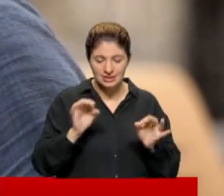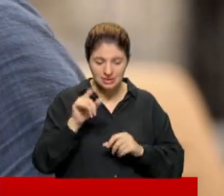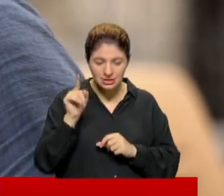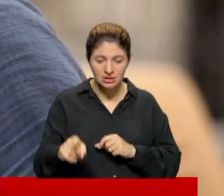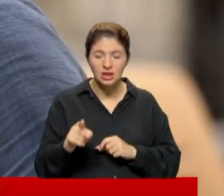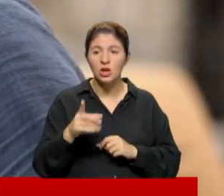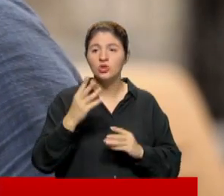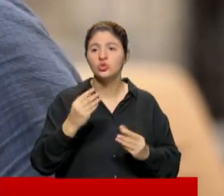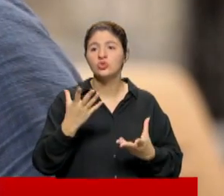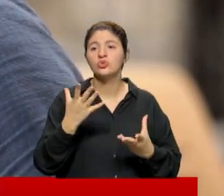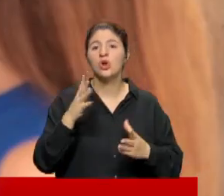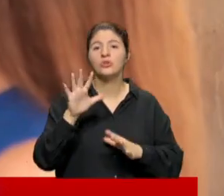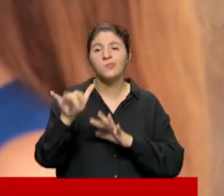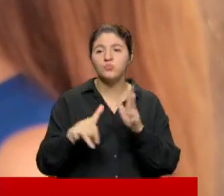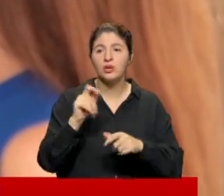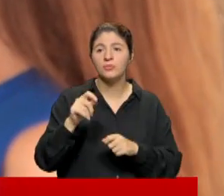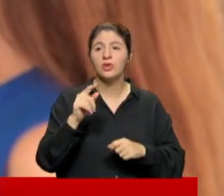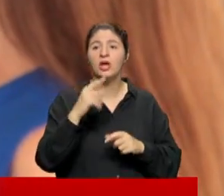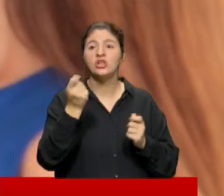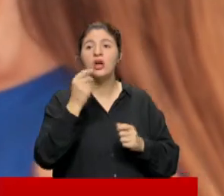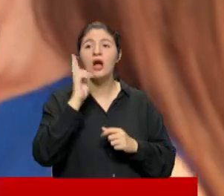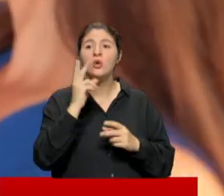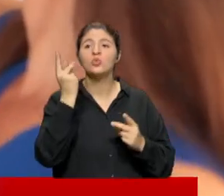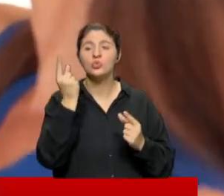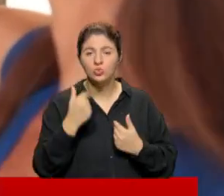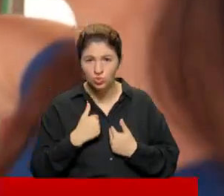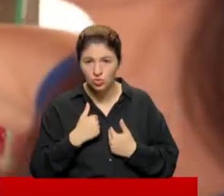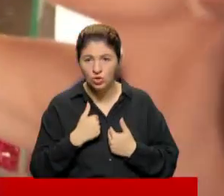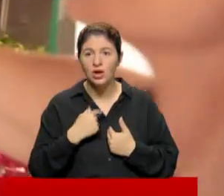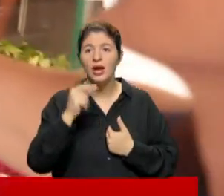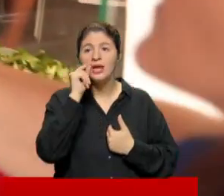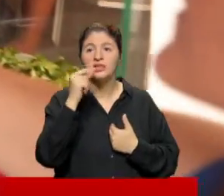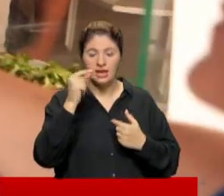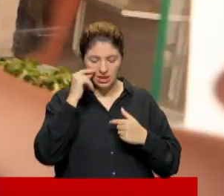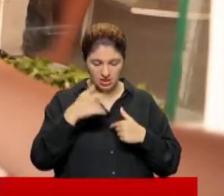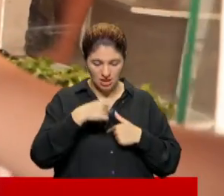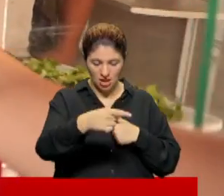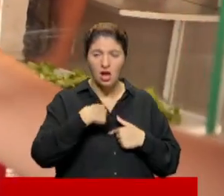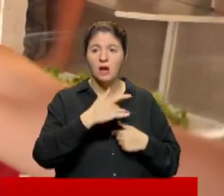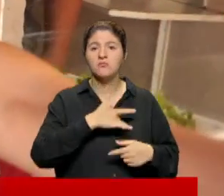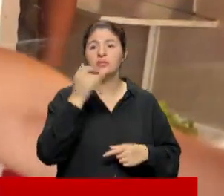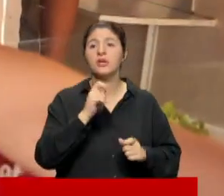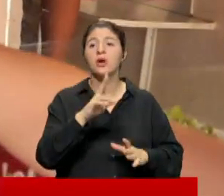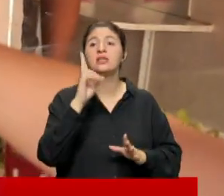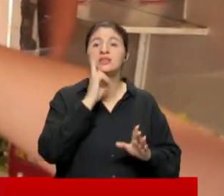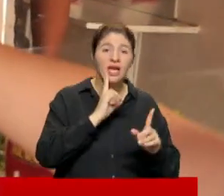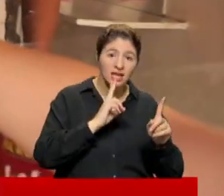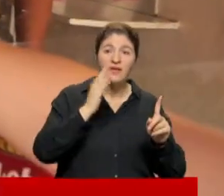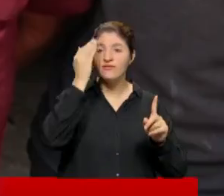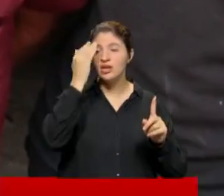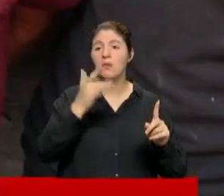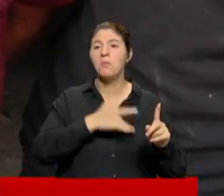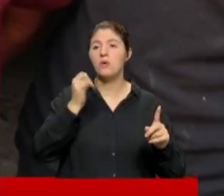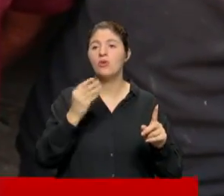eee çokça istismar ediliyor iş ahlakını unuttuk İnsan insanı acımıyor Daha doğrusu zengin fakiri acımaz